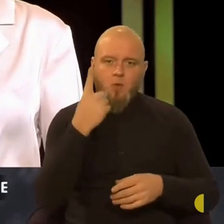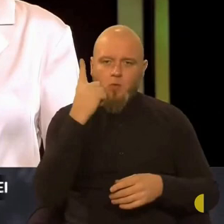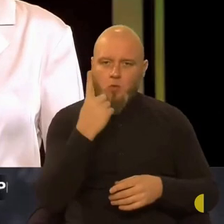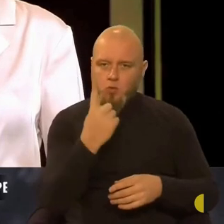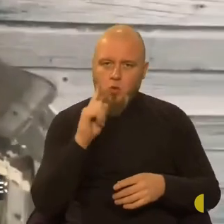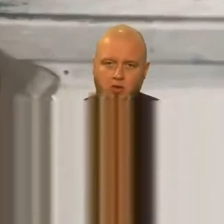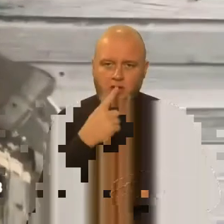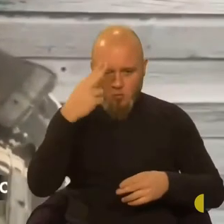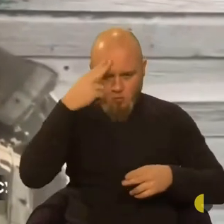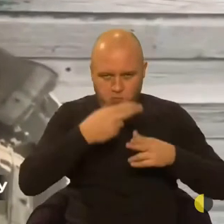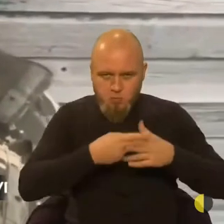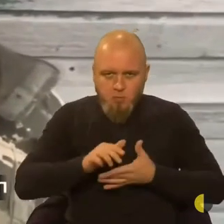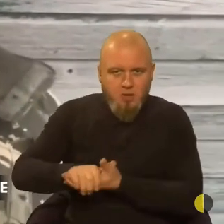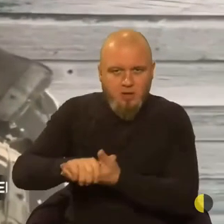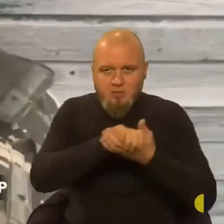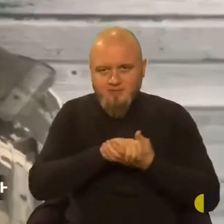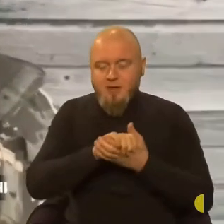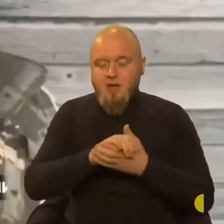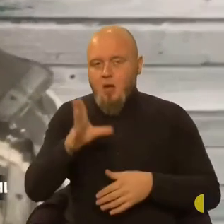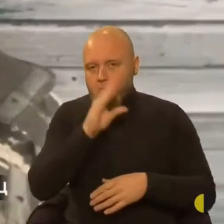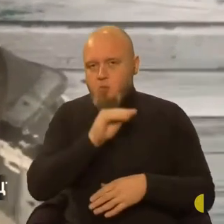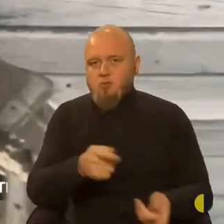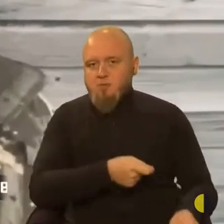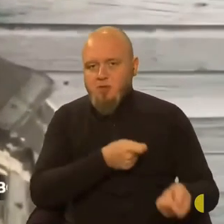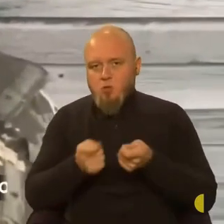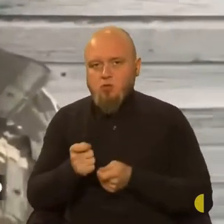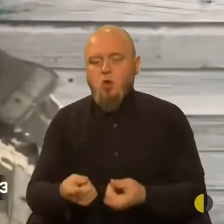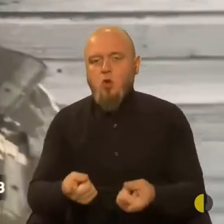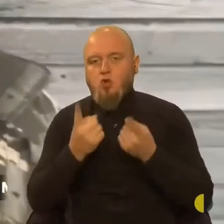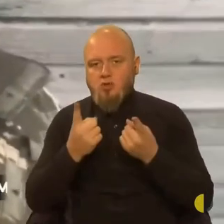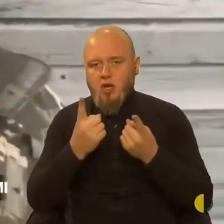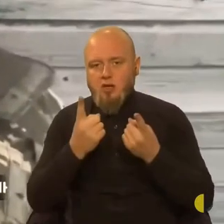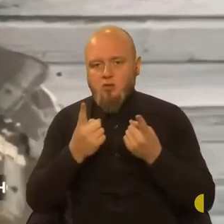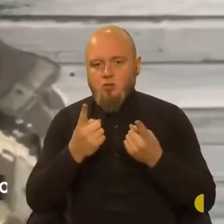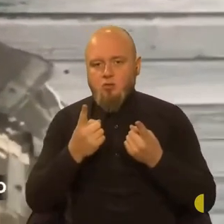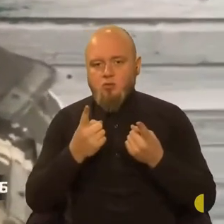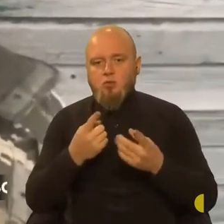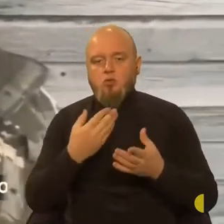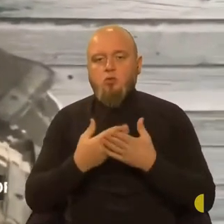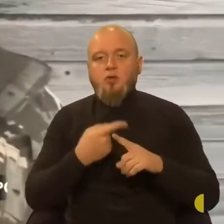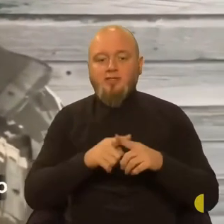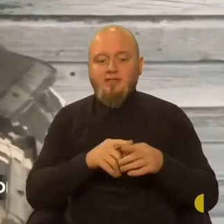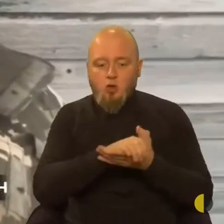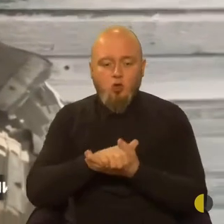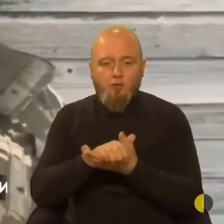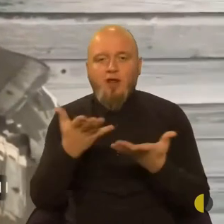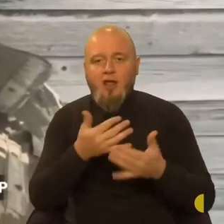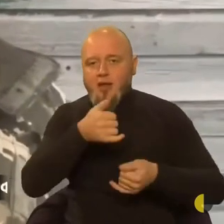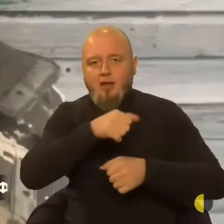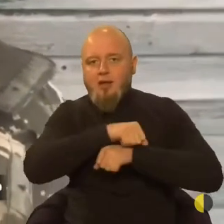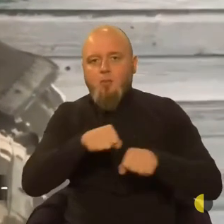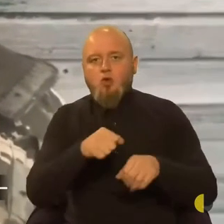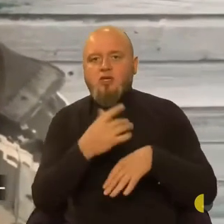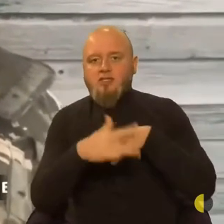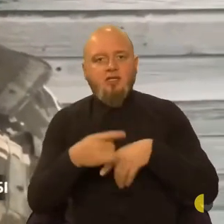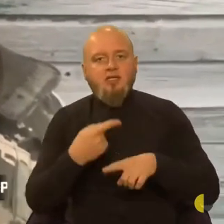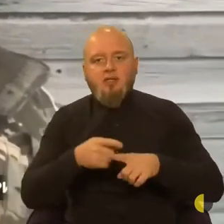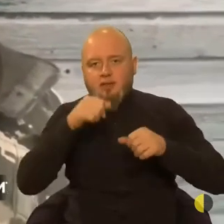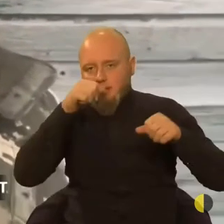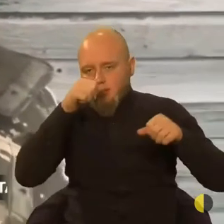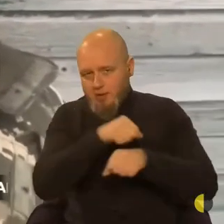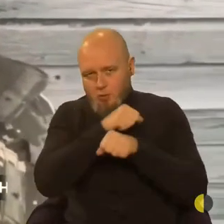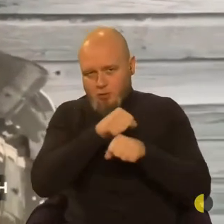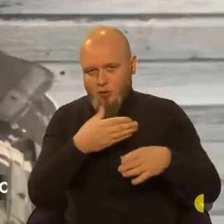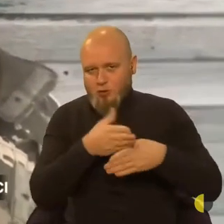одного єдиного побратимства може приносити тобто це товариство, яке не можна знищити, не можна